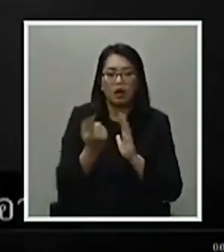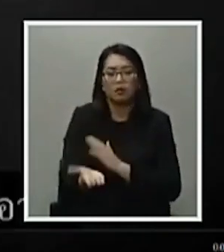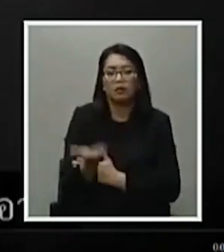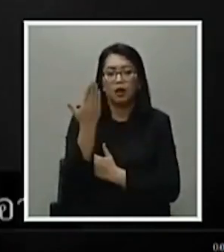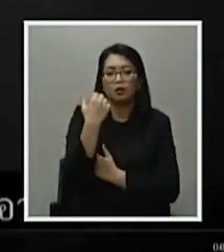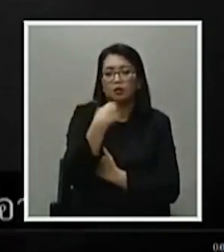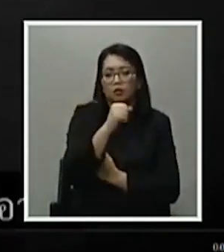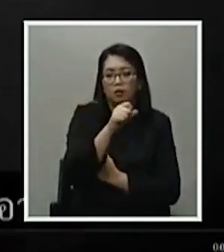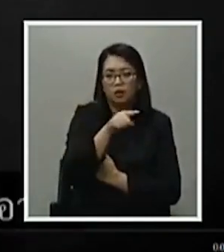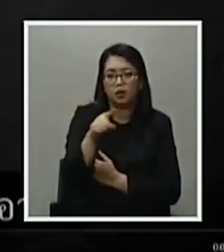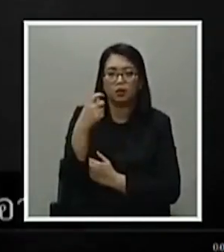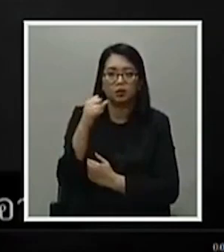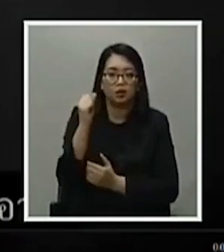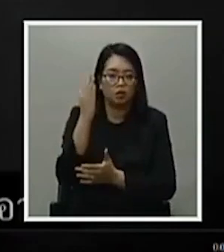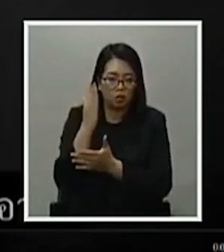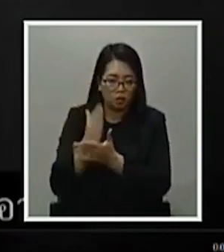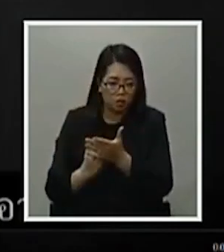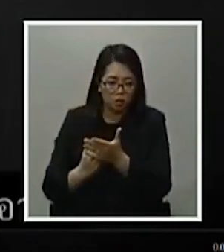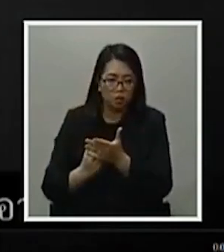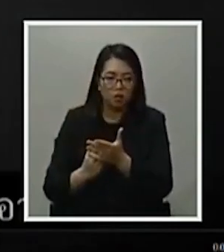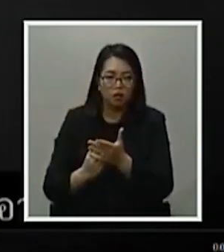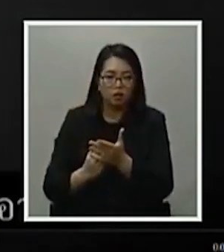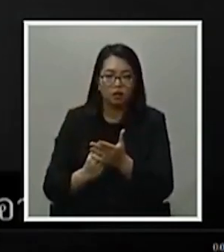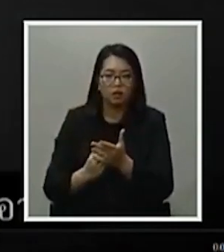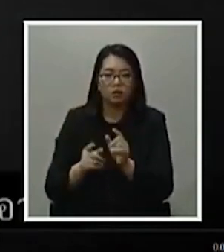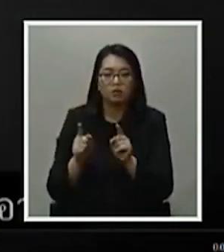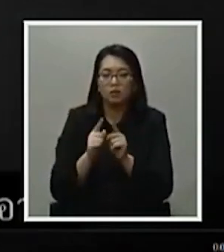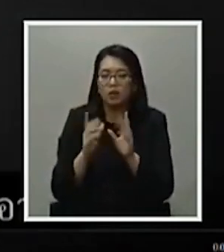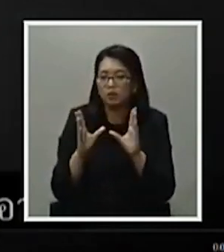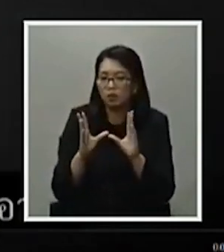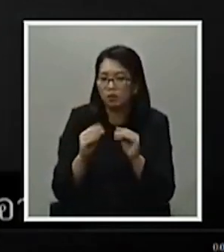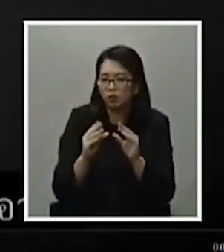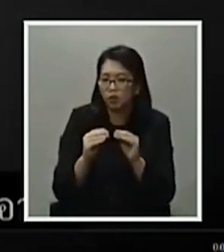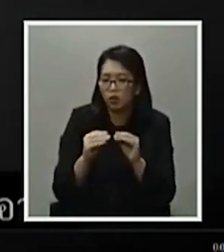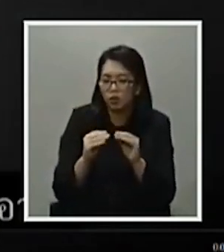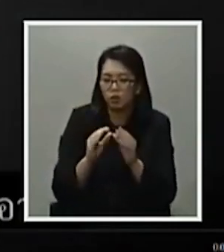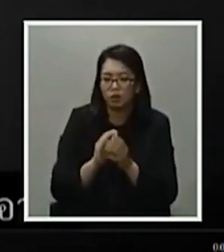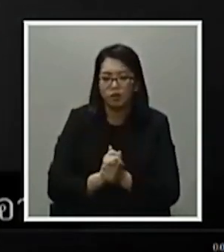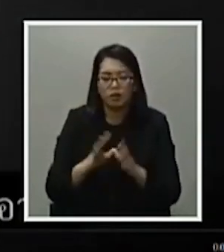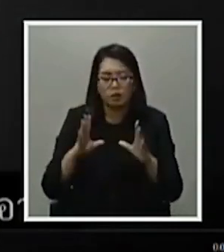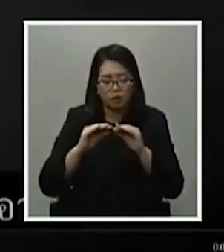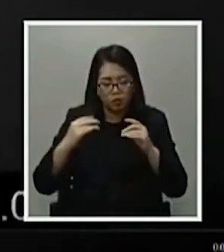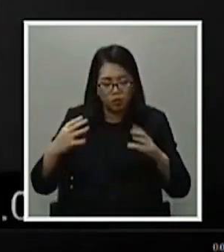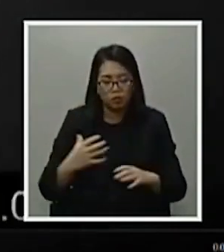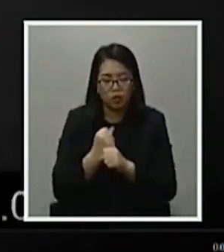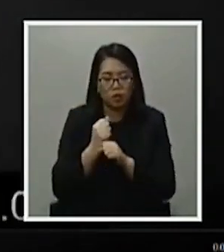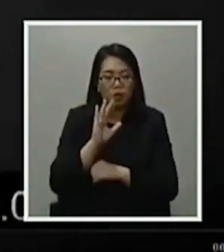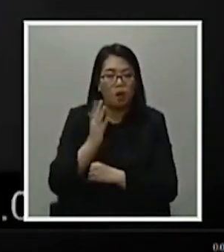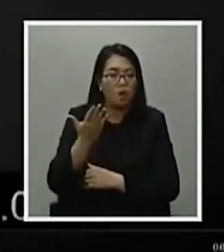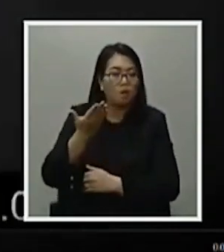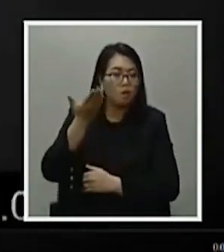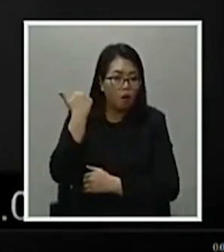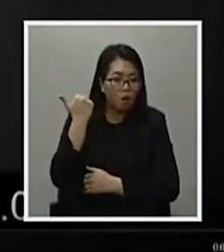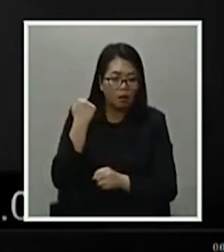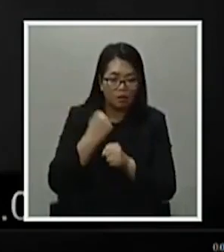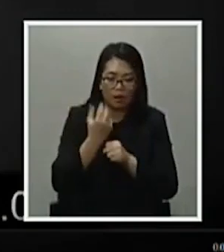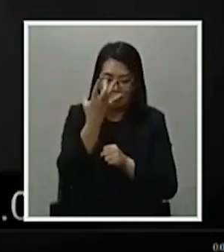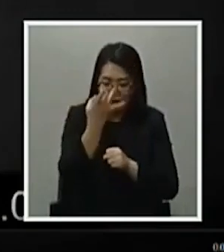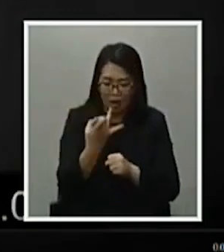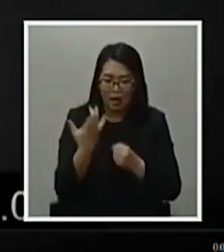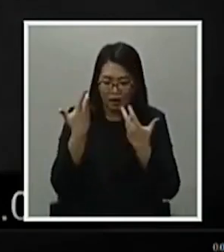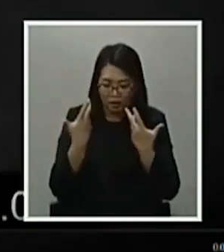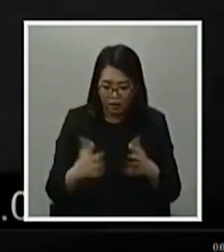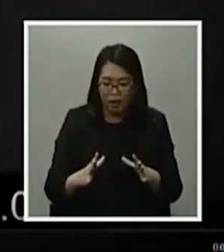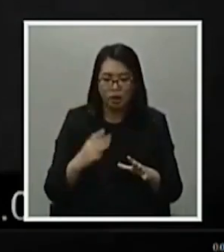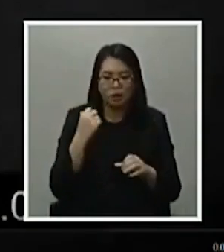ประมาณ 10:00 น. ถึง 10:30 น. จะเป็นการประชุมสรุปของเมื่อวานว่าทำอะไรบ้างท